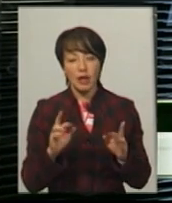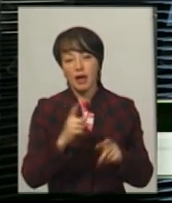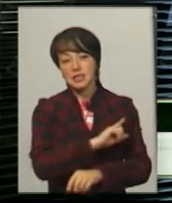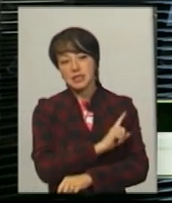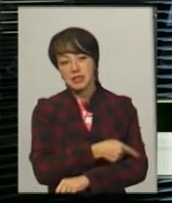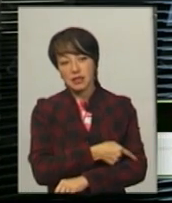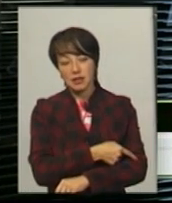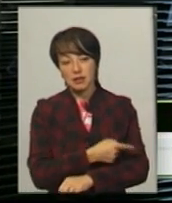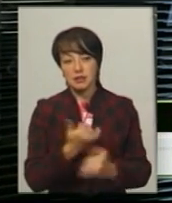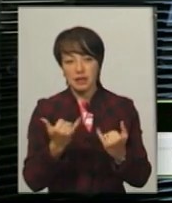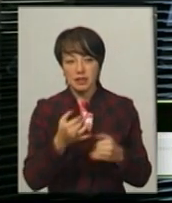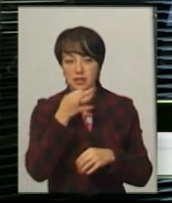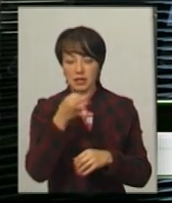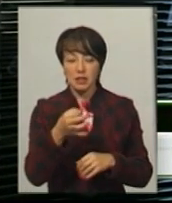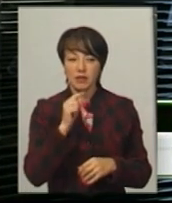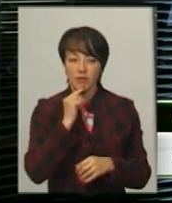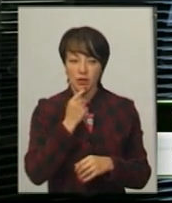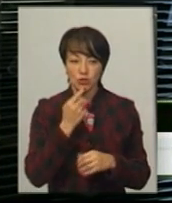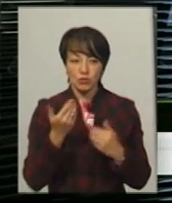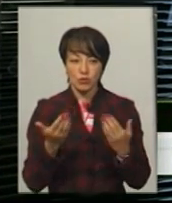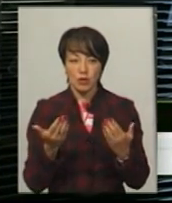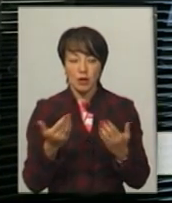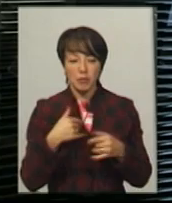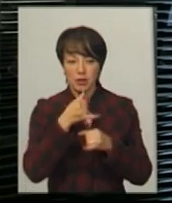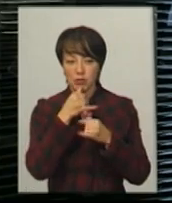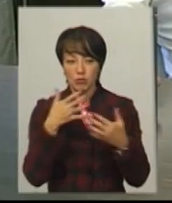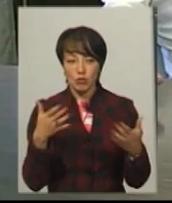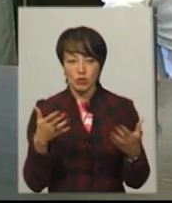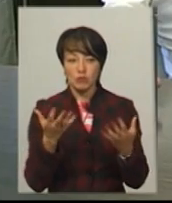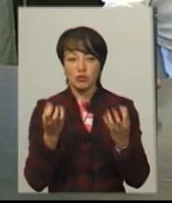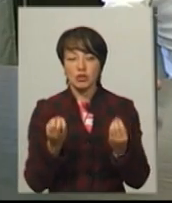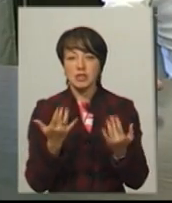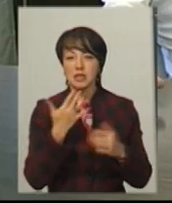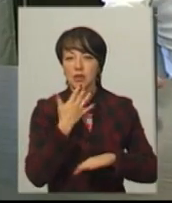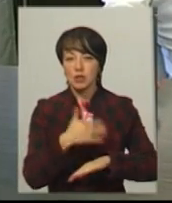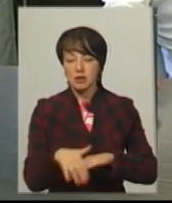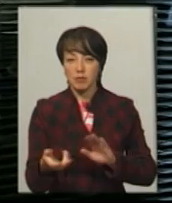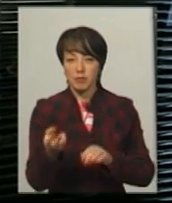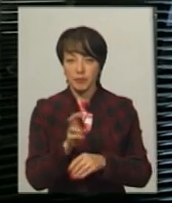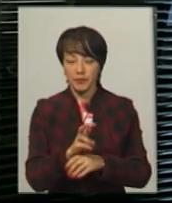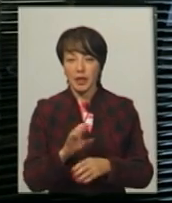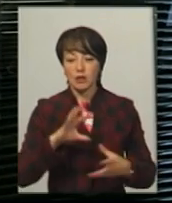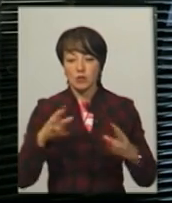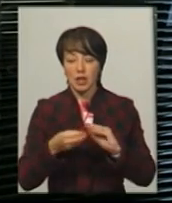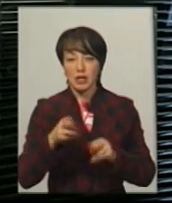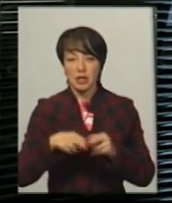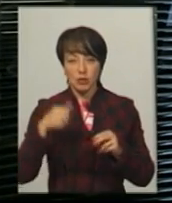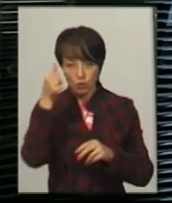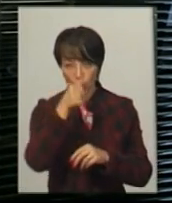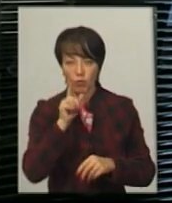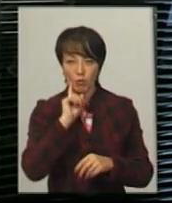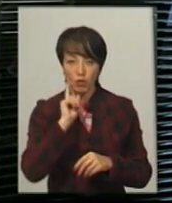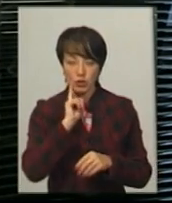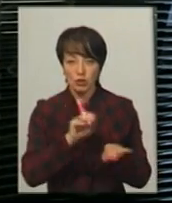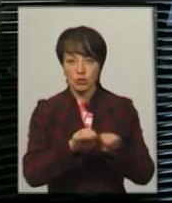буде слабшати, наразі сказати досить важко, знову ж таки, тому що ми не можемо сказати, скільки ще іноземців зайде. Як результат, на кінець року ми поки що бачимо